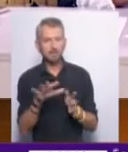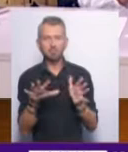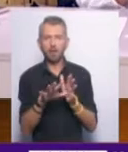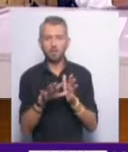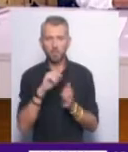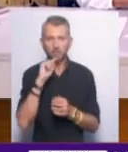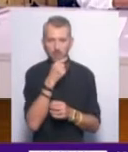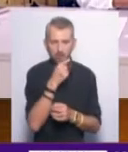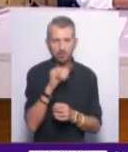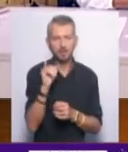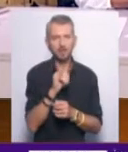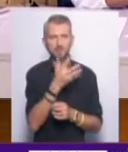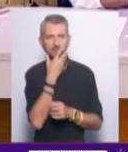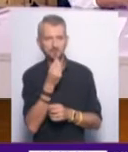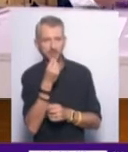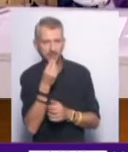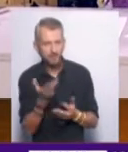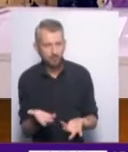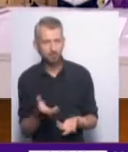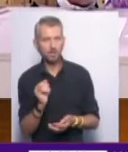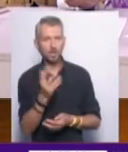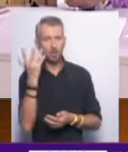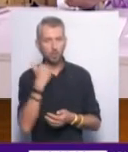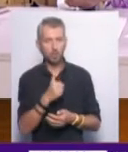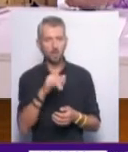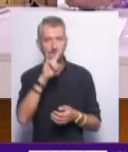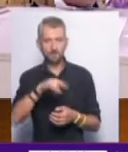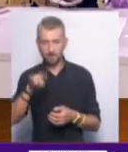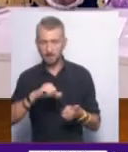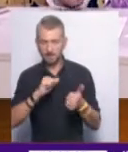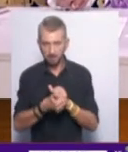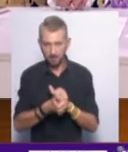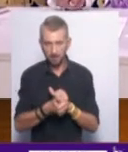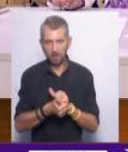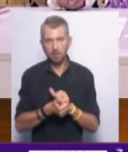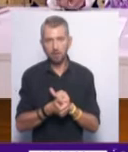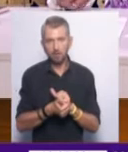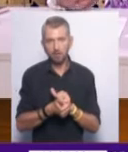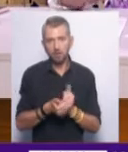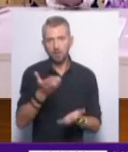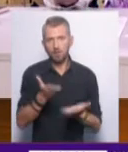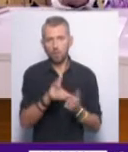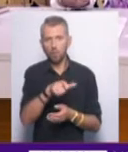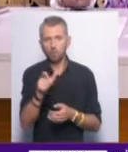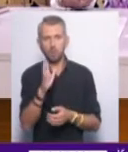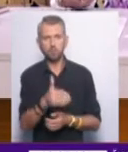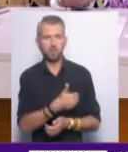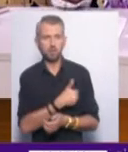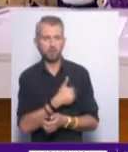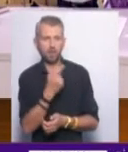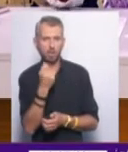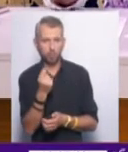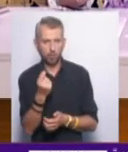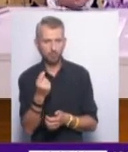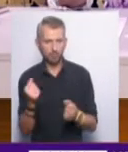це естетична ситуація. І коли вже замінені вікна, може у жильців, у мешканців буде бажання трошки